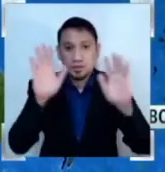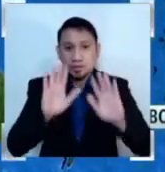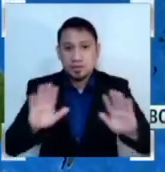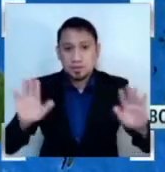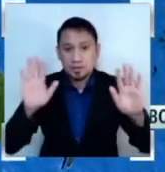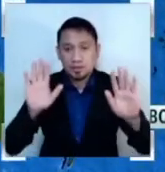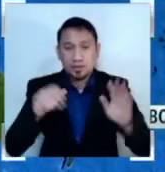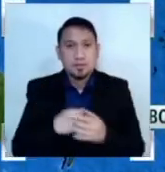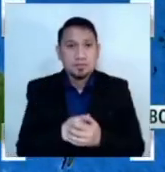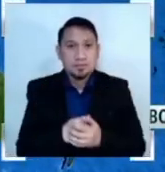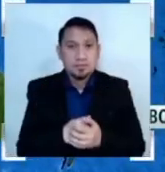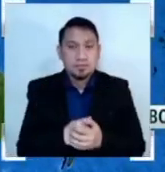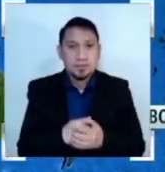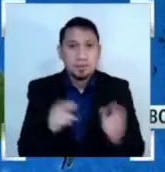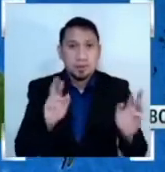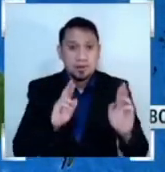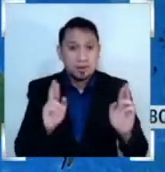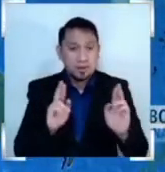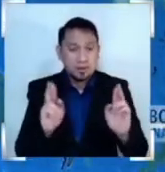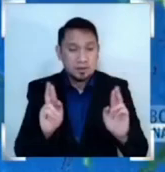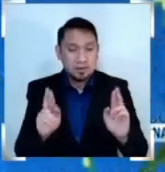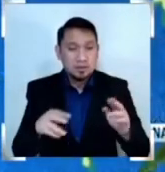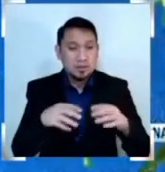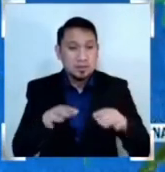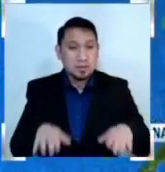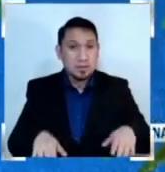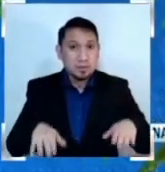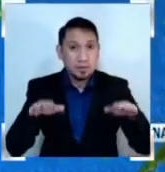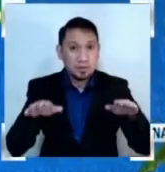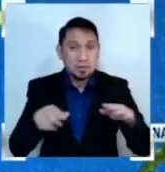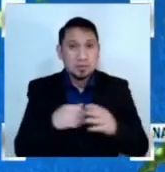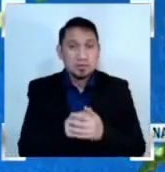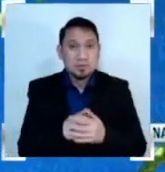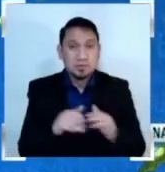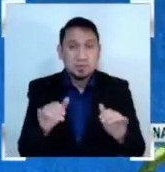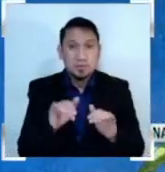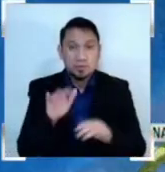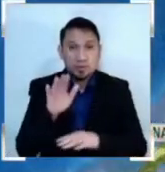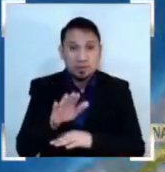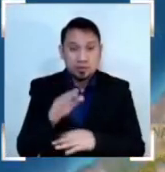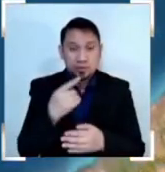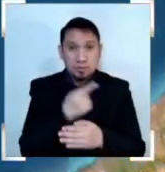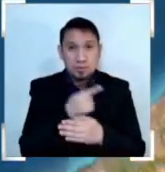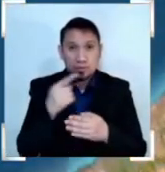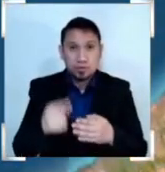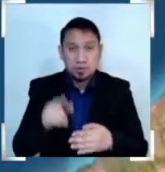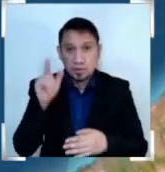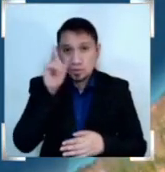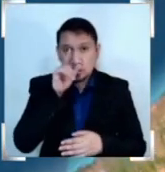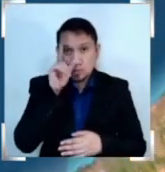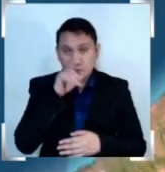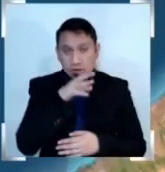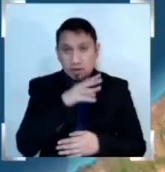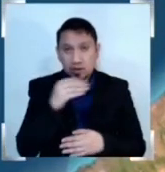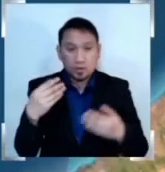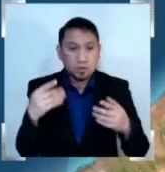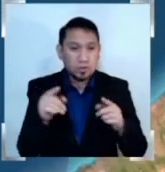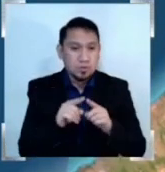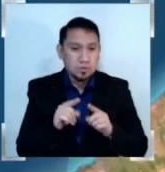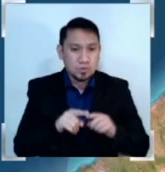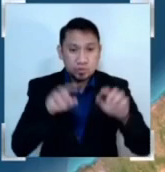mga pagbaha o pagguho ng lupa. Magiging maulan din ang hapon ngayong weekend sa Luzon. May mga kalat-kalat ding pag-ulan